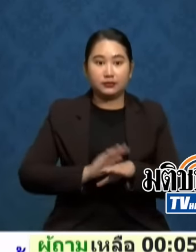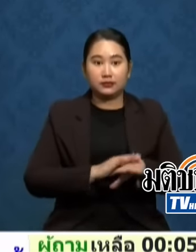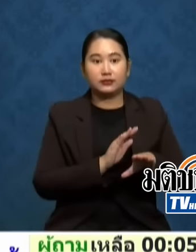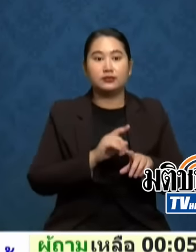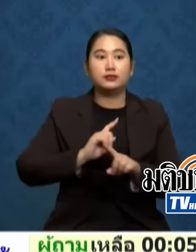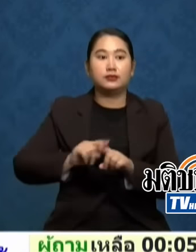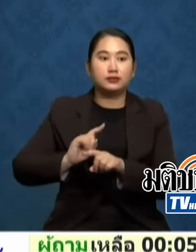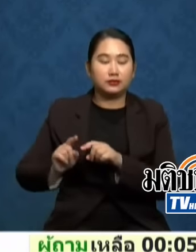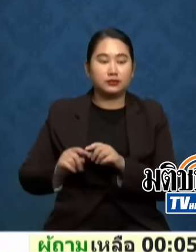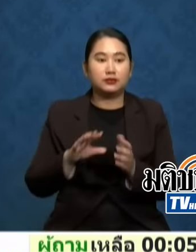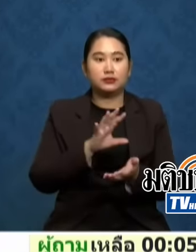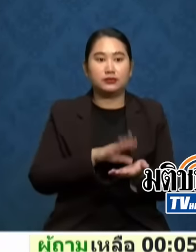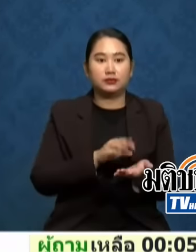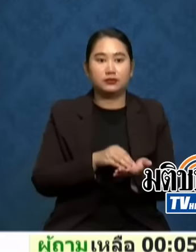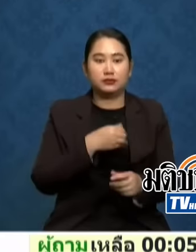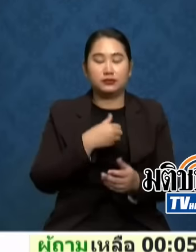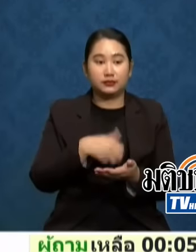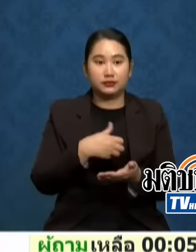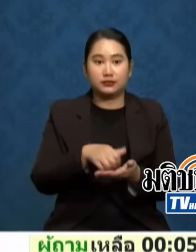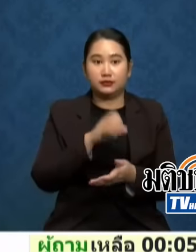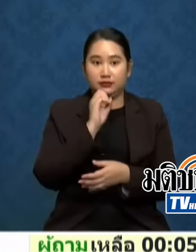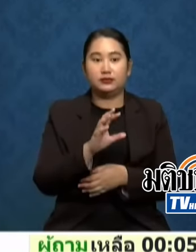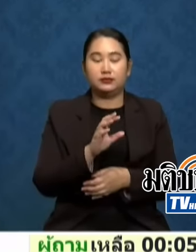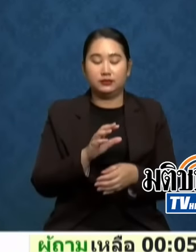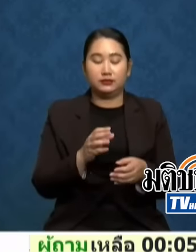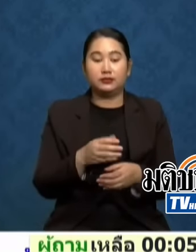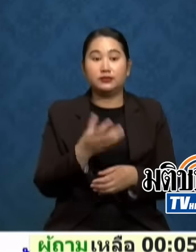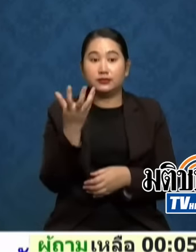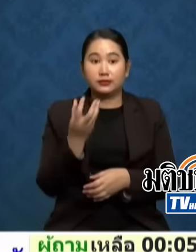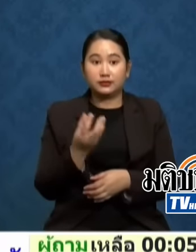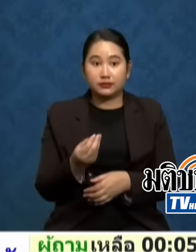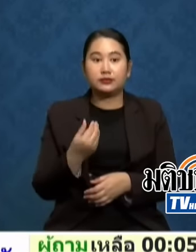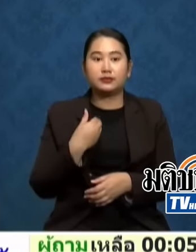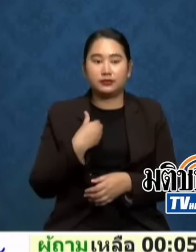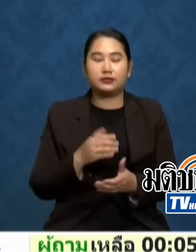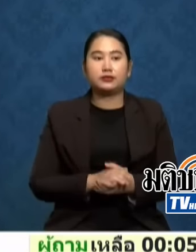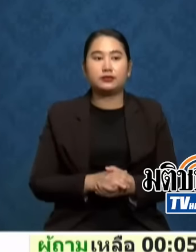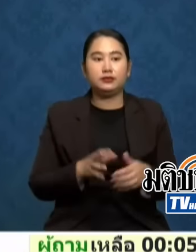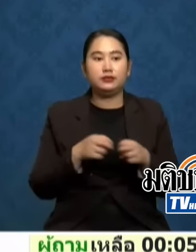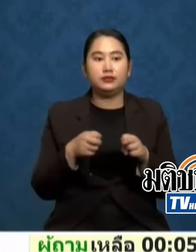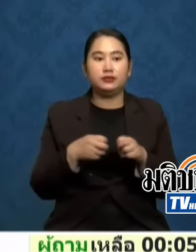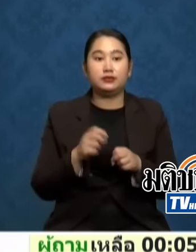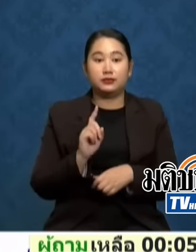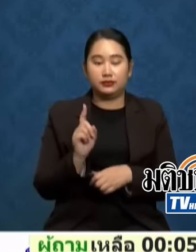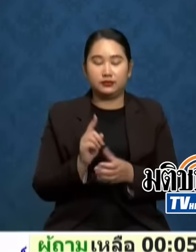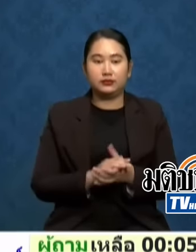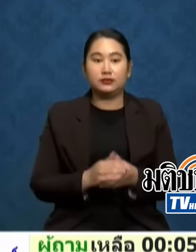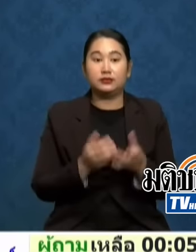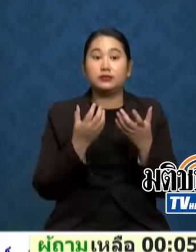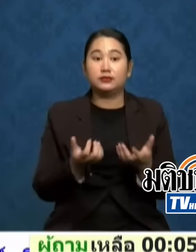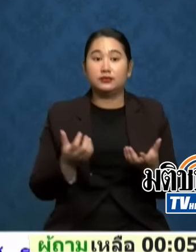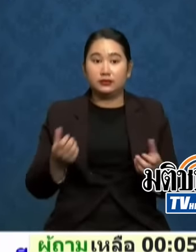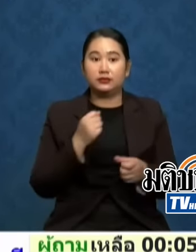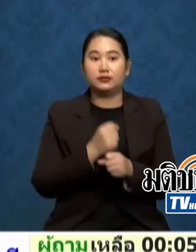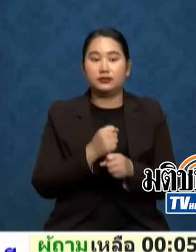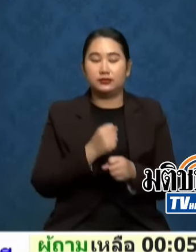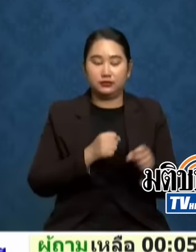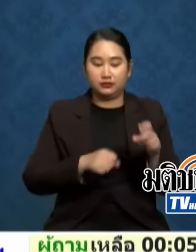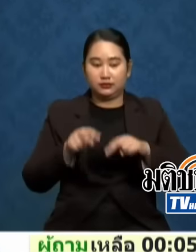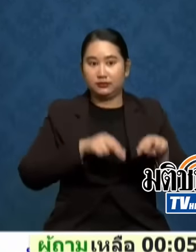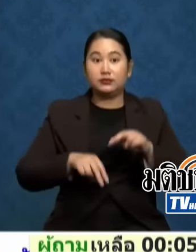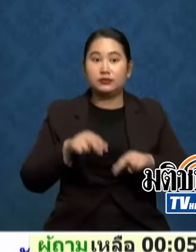ก็เราต้องเอาข้อมูลจากหน่วยงานทั้งหมดเนี่ยมาสังเคราะห์นะครับประเด็นปัญหาอยู่ที่ว่าเครื่องมือในการที่นำไป